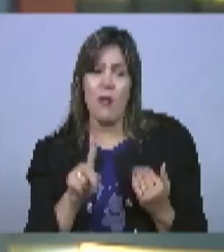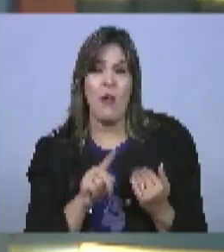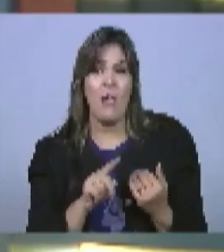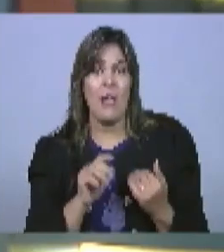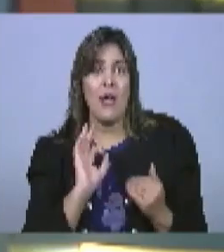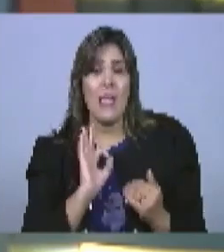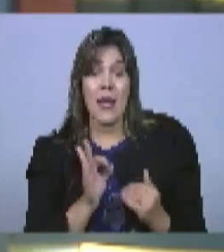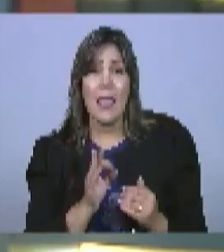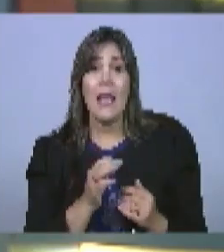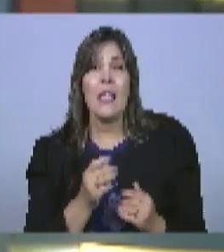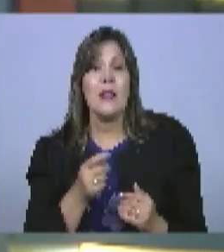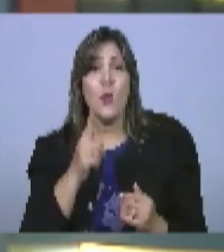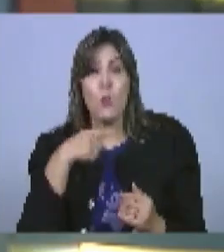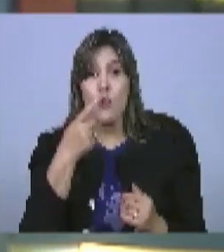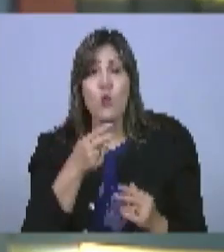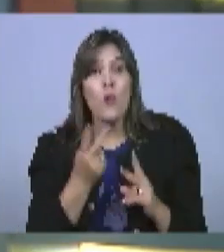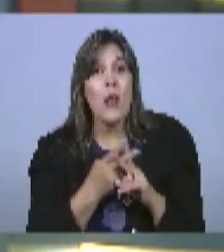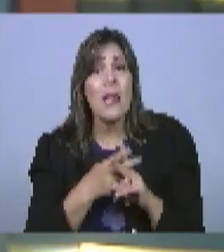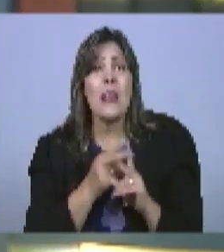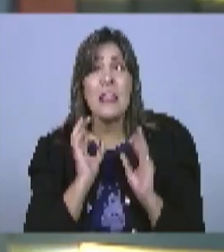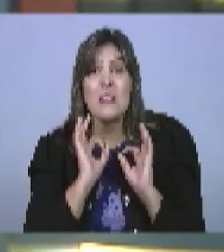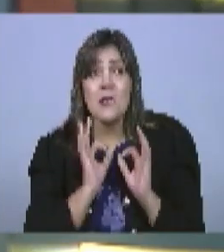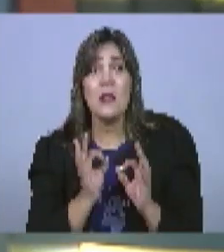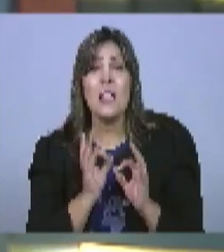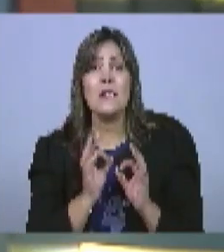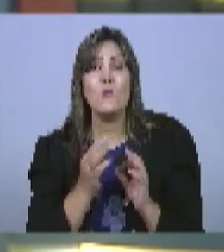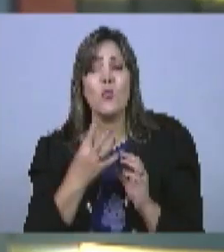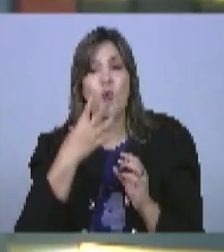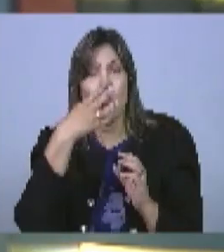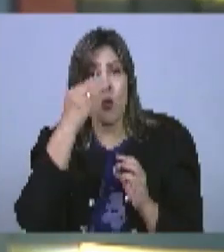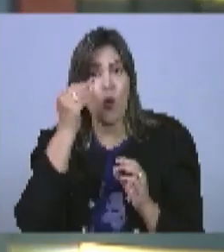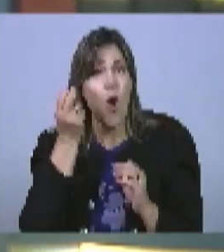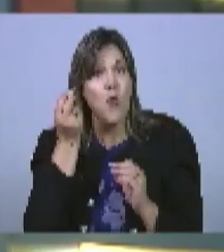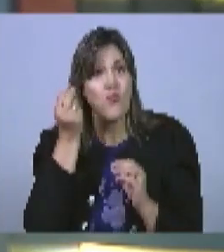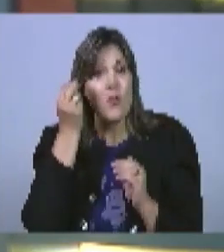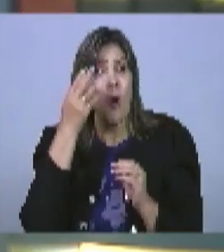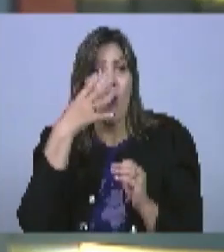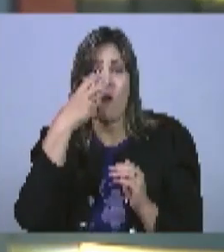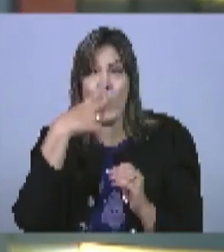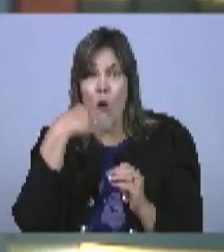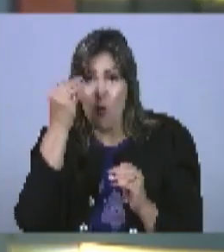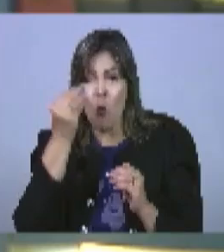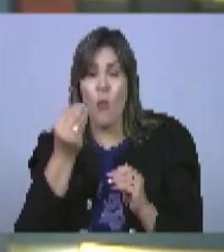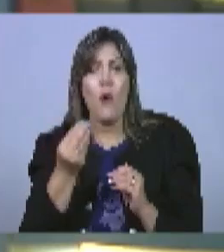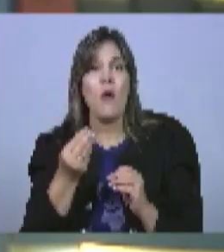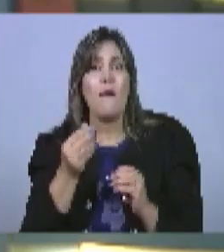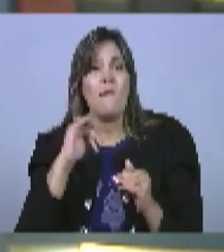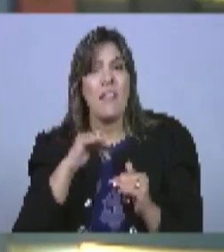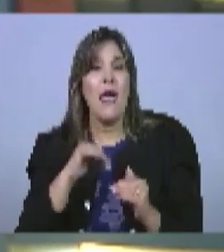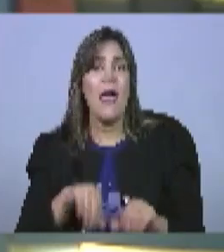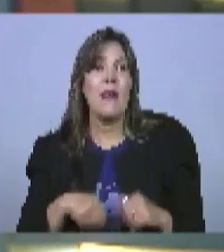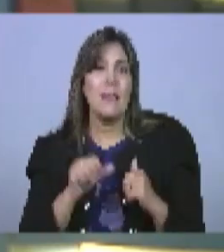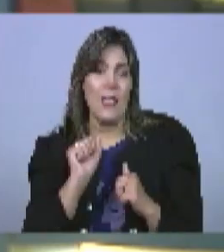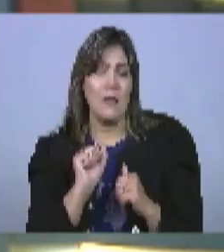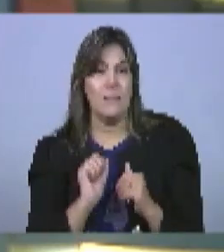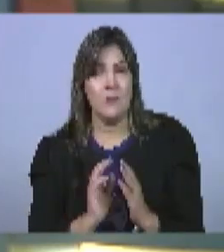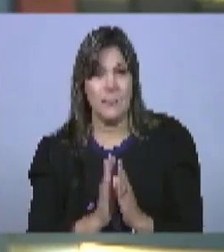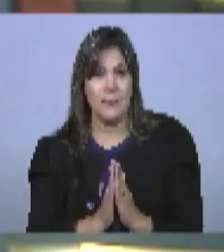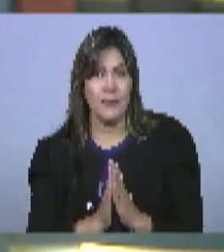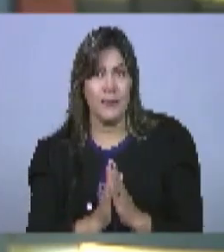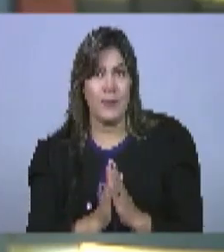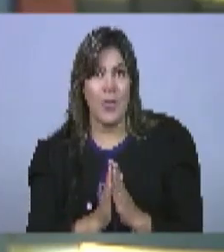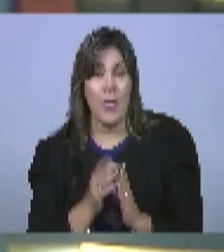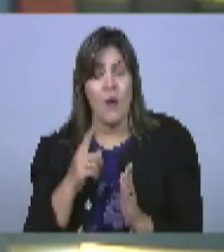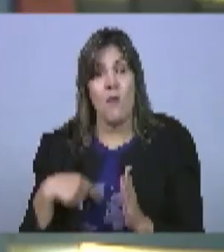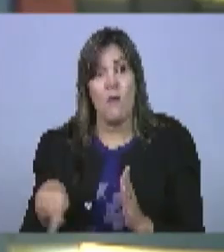احنا بنرج دائما الناس انه يبقى عندها رصيد روحي او ثقافه روحيه او انتماء روحي في حياتها